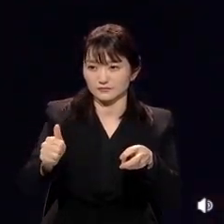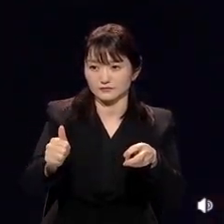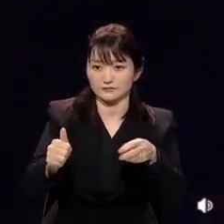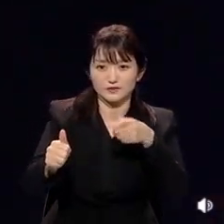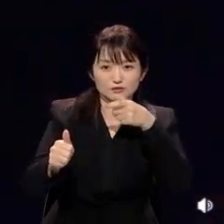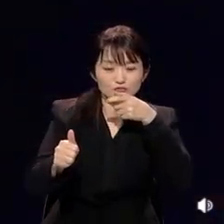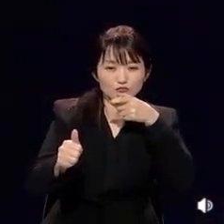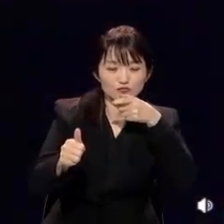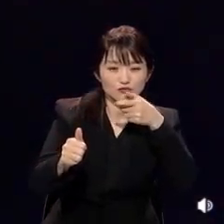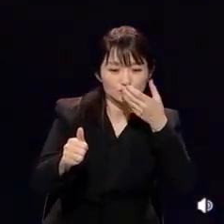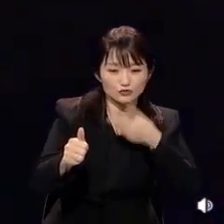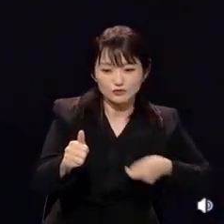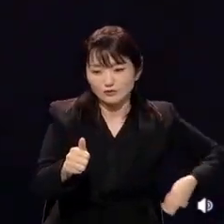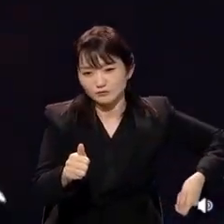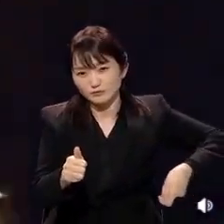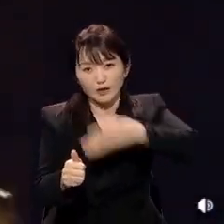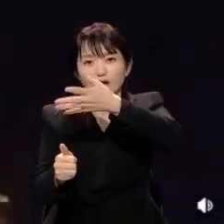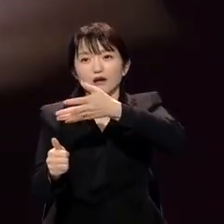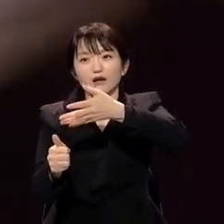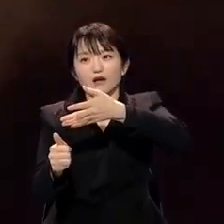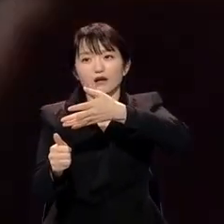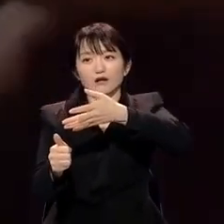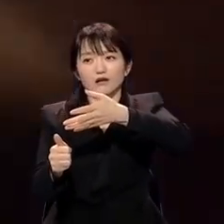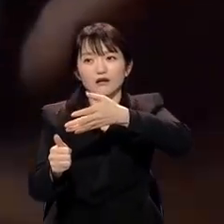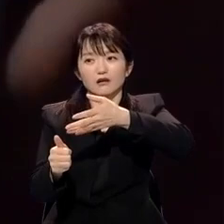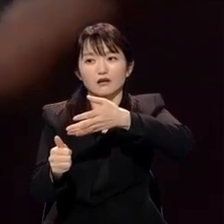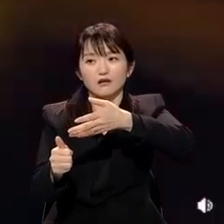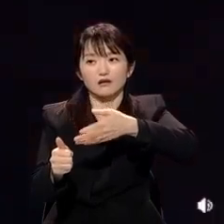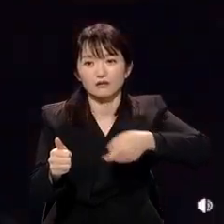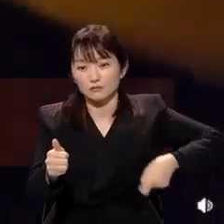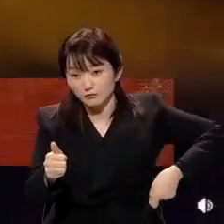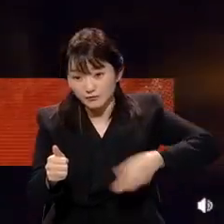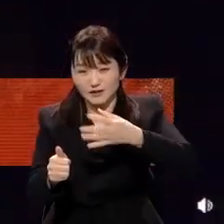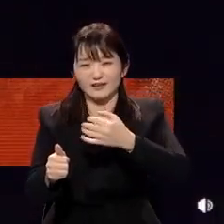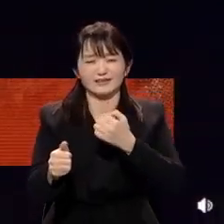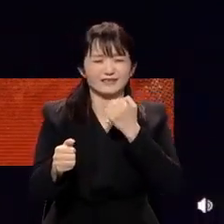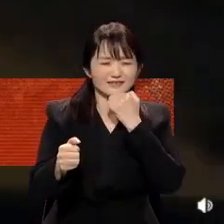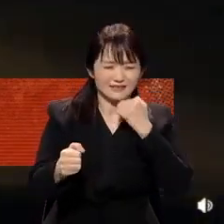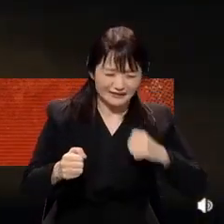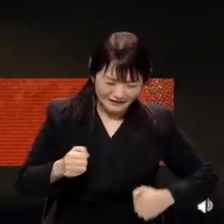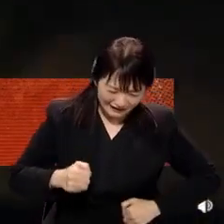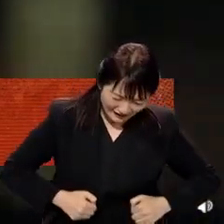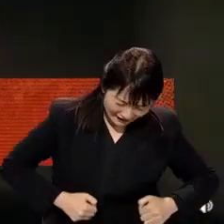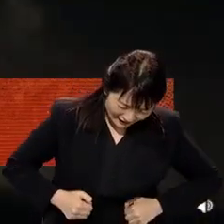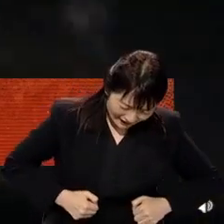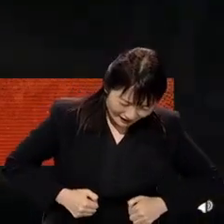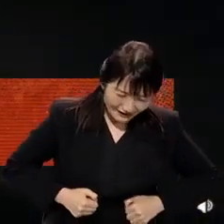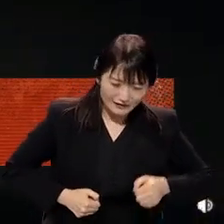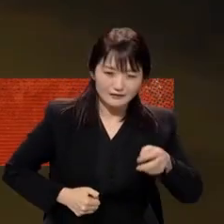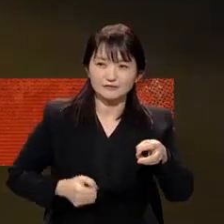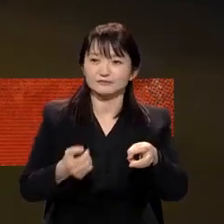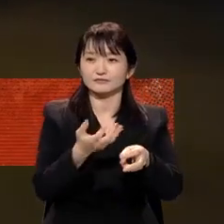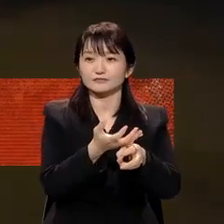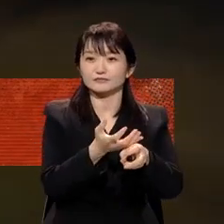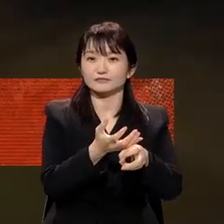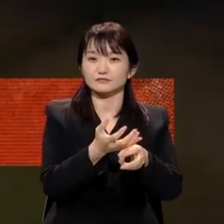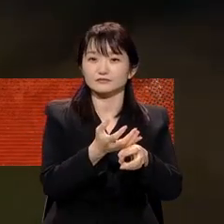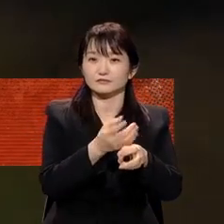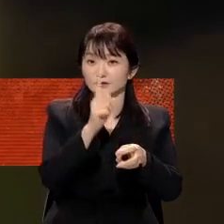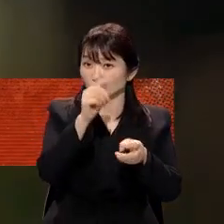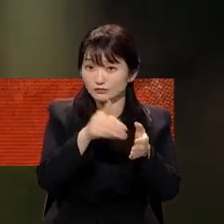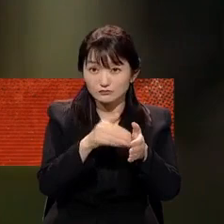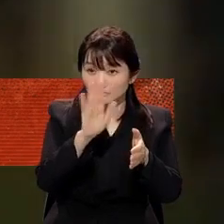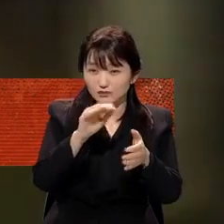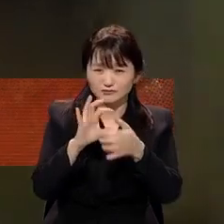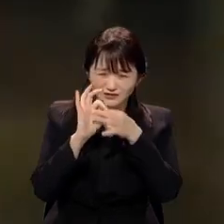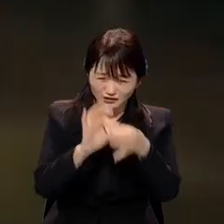음료수가 담긴 컵을 냅다 던집니다. 그리고 좋다고 운전자와 함께 깔깔거리는데요. 계속 던져요. 이들의 만행은 한 번으로 그치지 않았습니다.